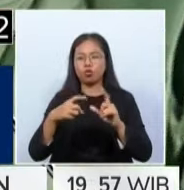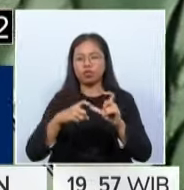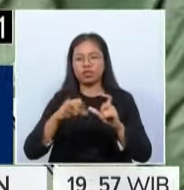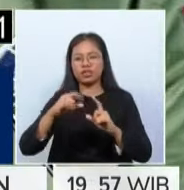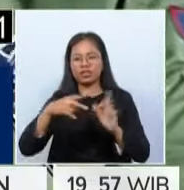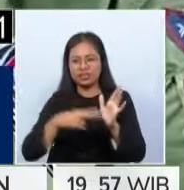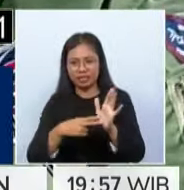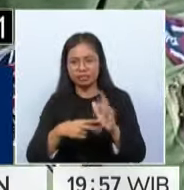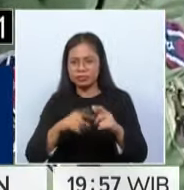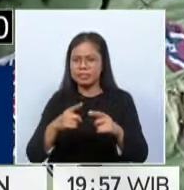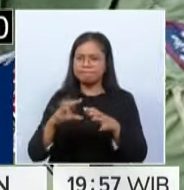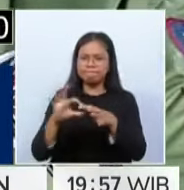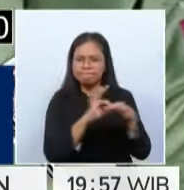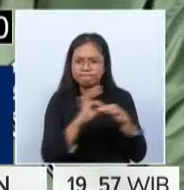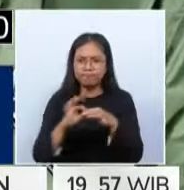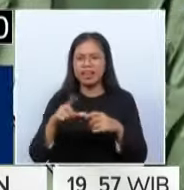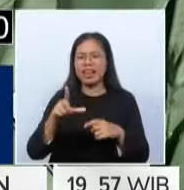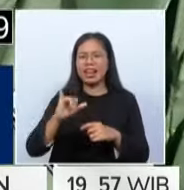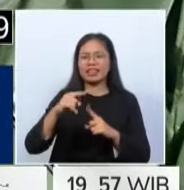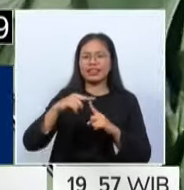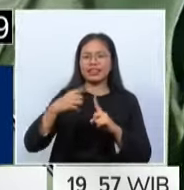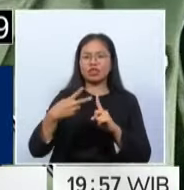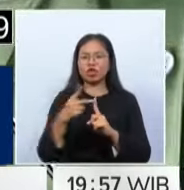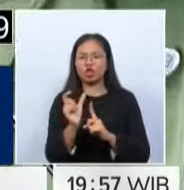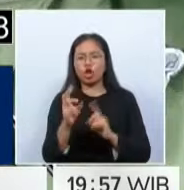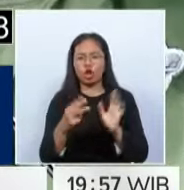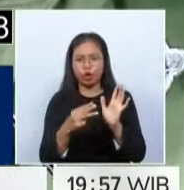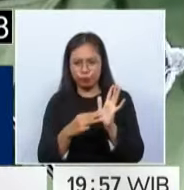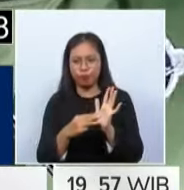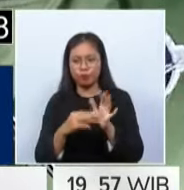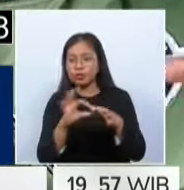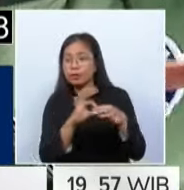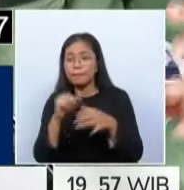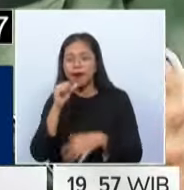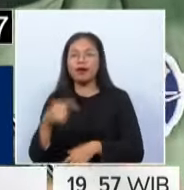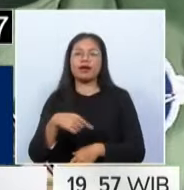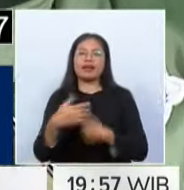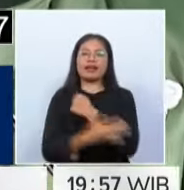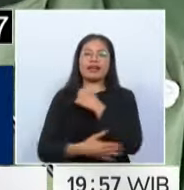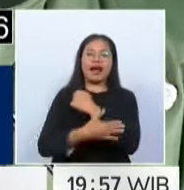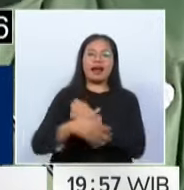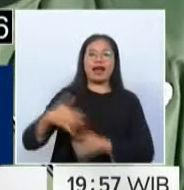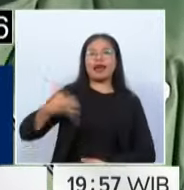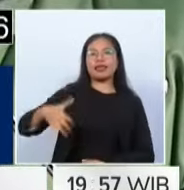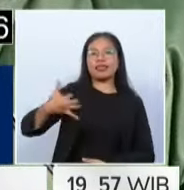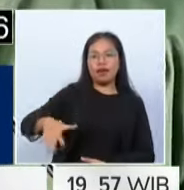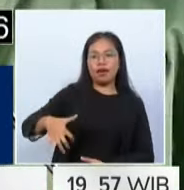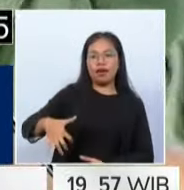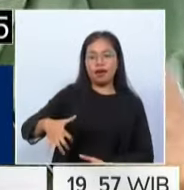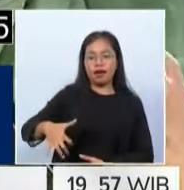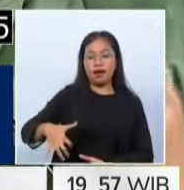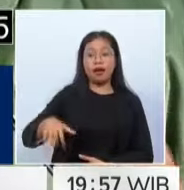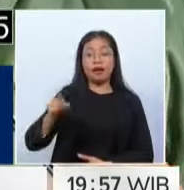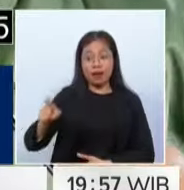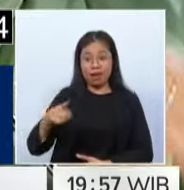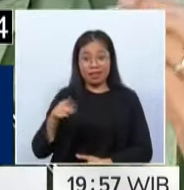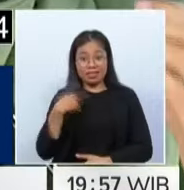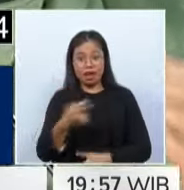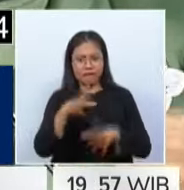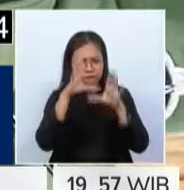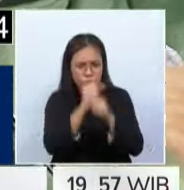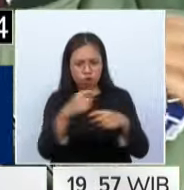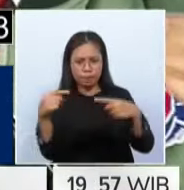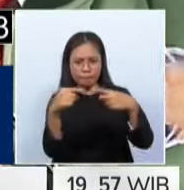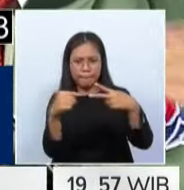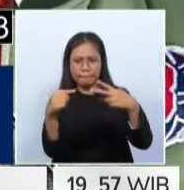juga Umpama dengan Argentina Maka kalau kemudian ini kita Konsentrasikan penuh betapa